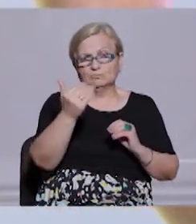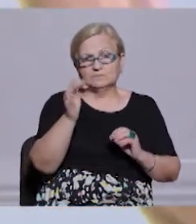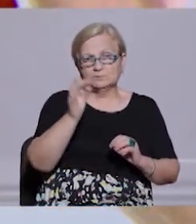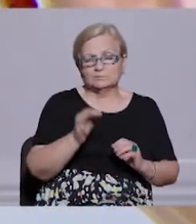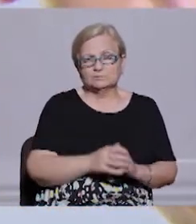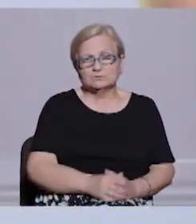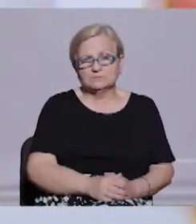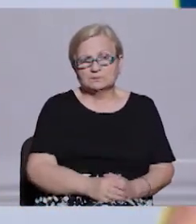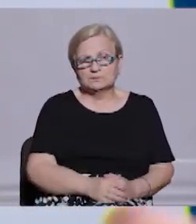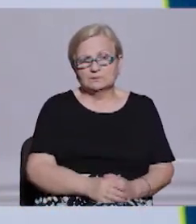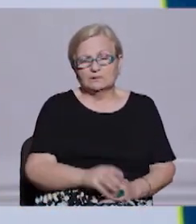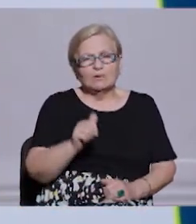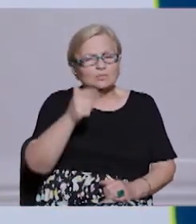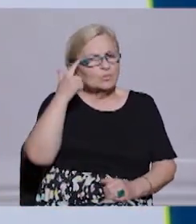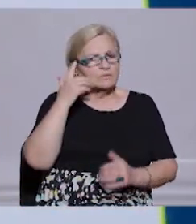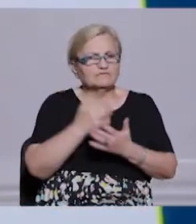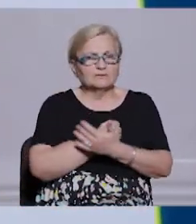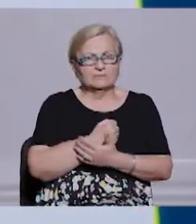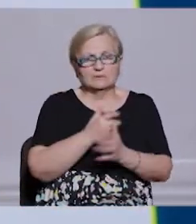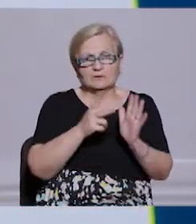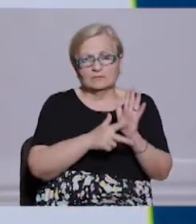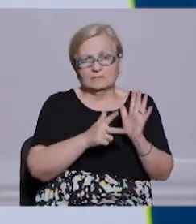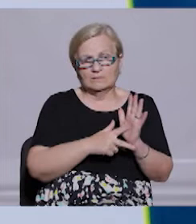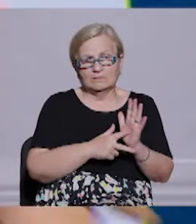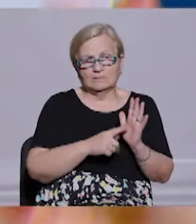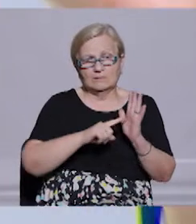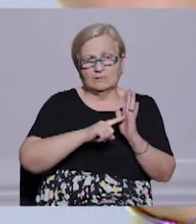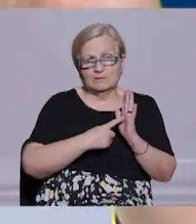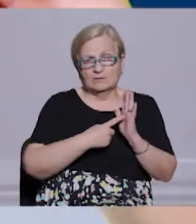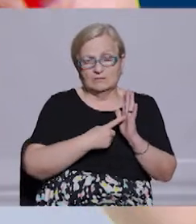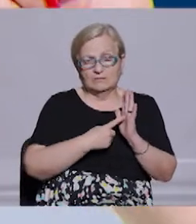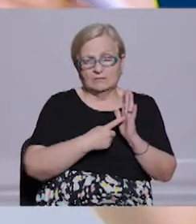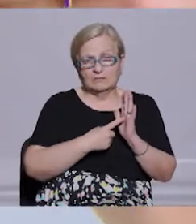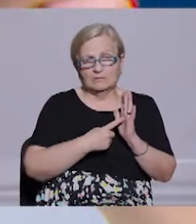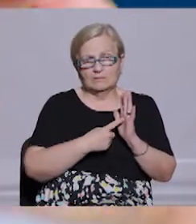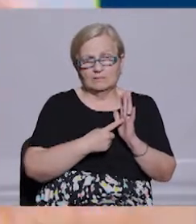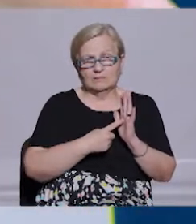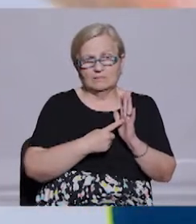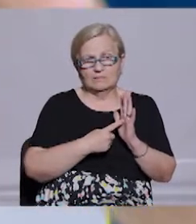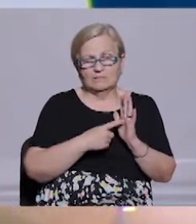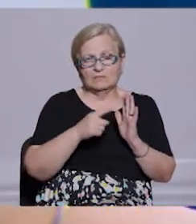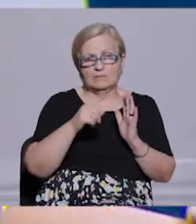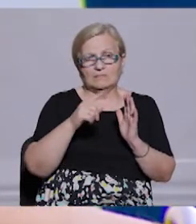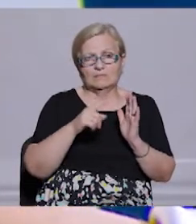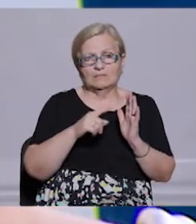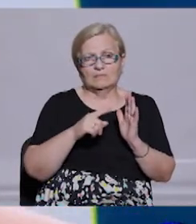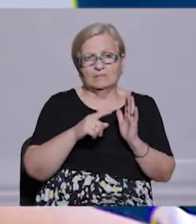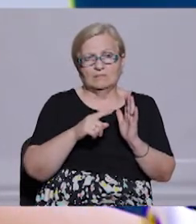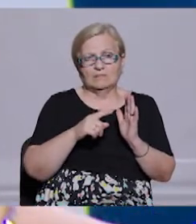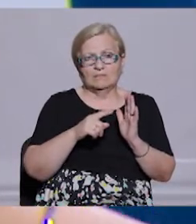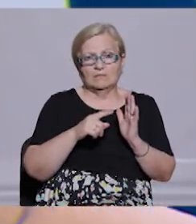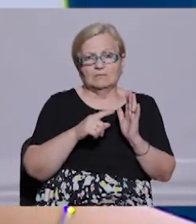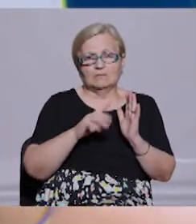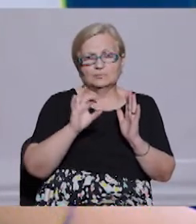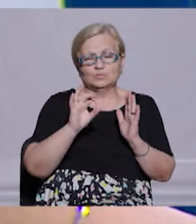80-15%. როგორ უნდა ვიპოვოთ? 80 გავამრავლოთ 15-ზე. იგივეა წარმოვადგინოთ აწილადის სახით.